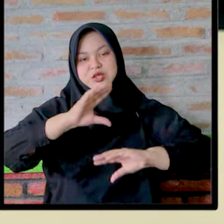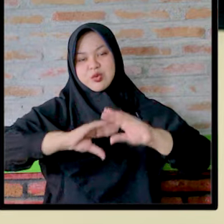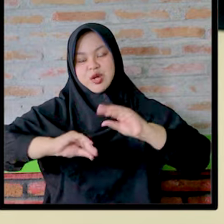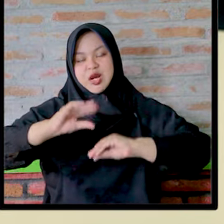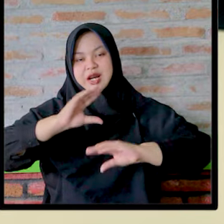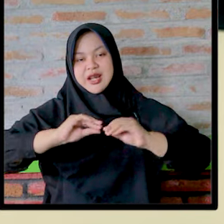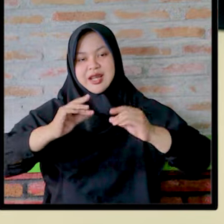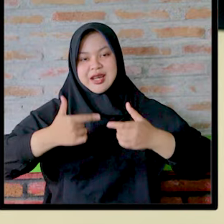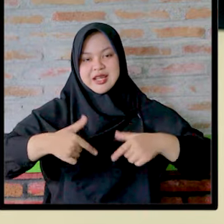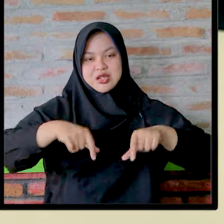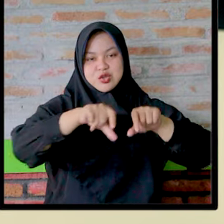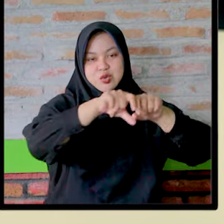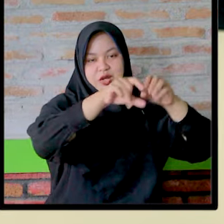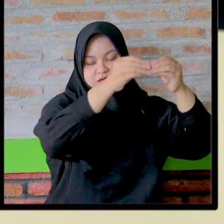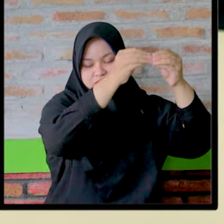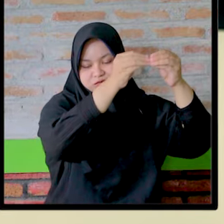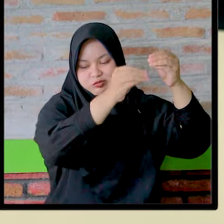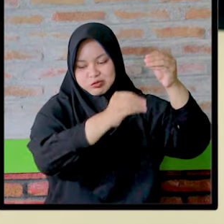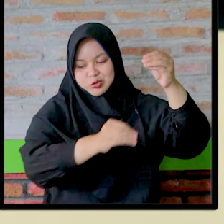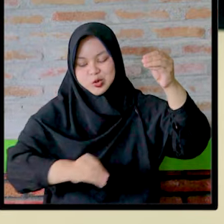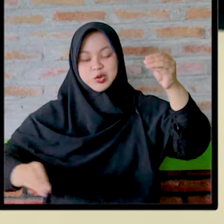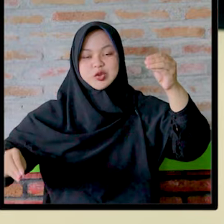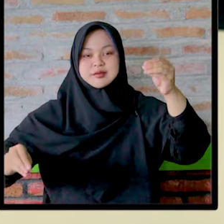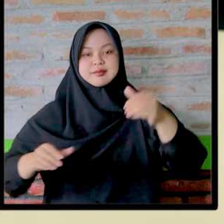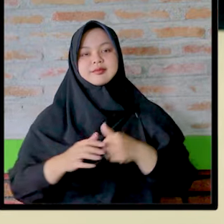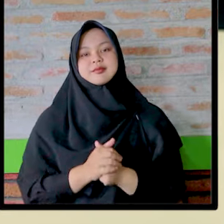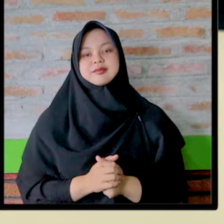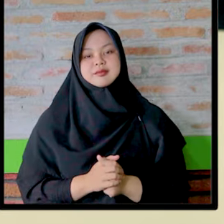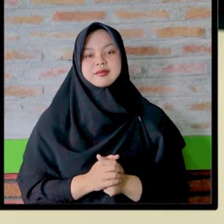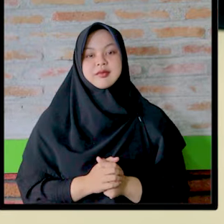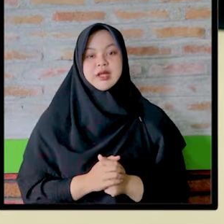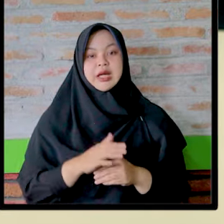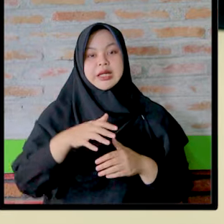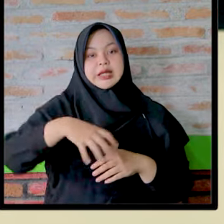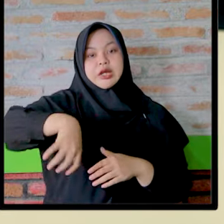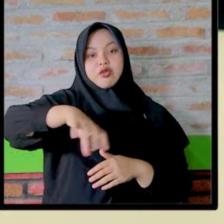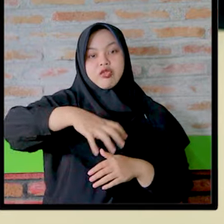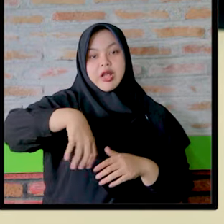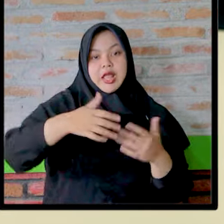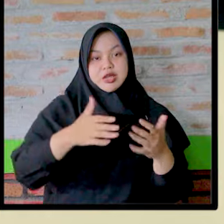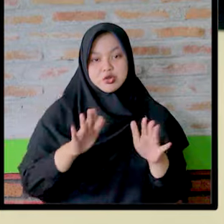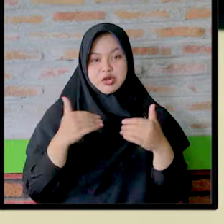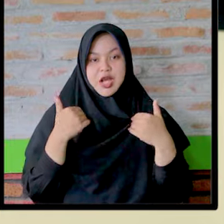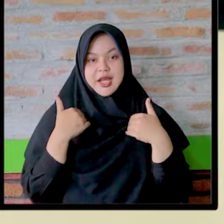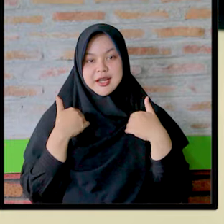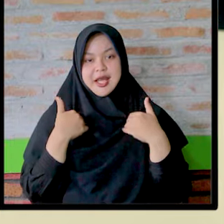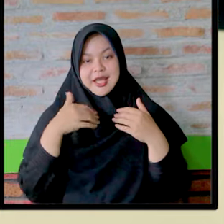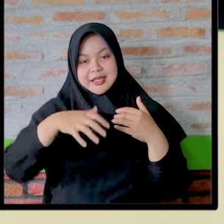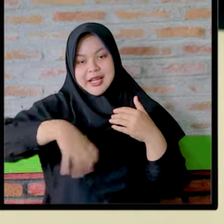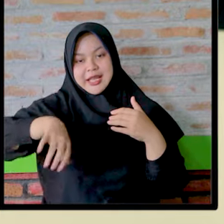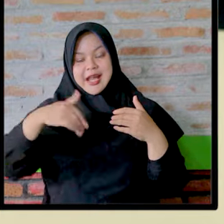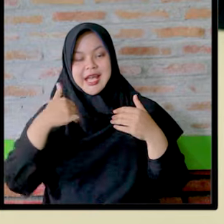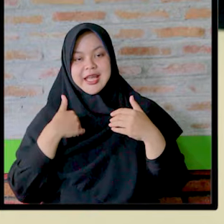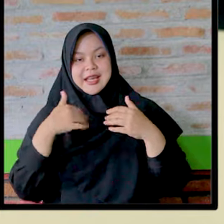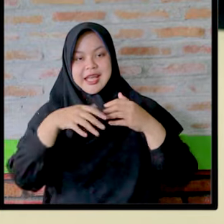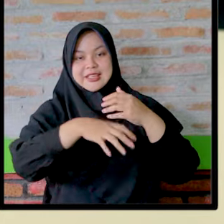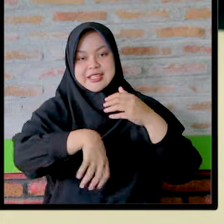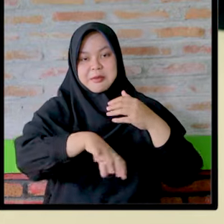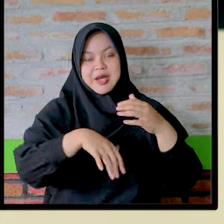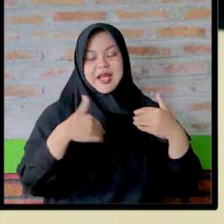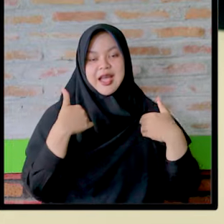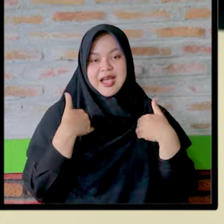secara Biasanya kalau di tingkat wilayahnya sudah ada daerahnya ada cabangnya ada kan lebih